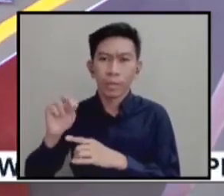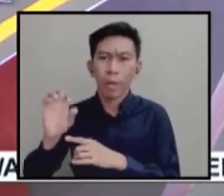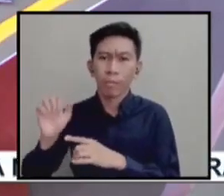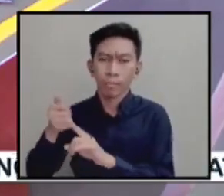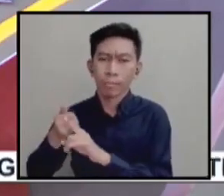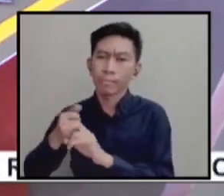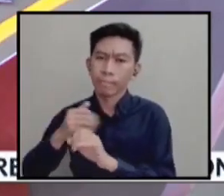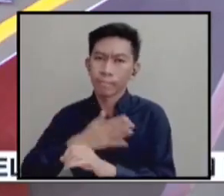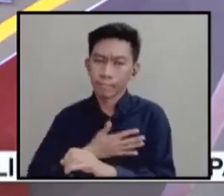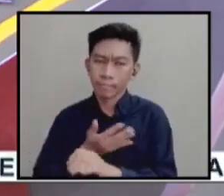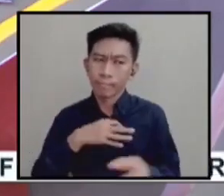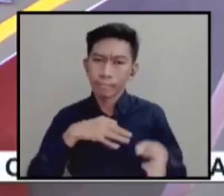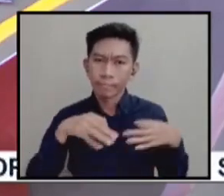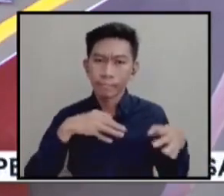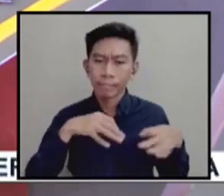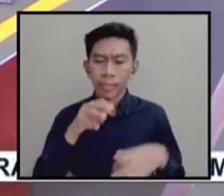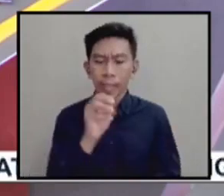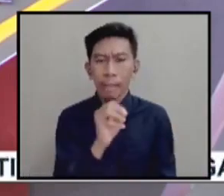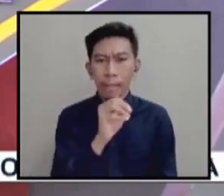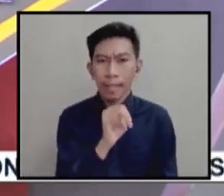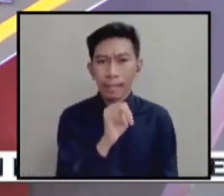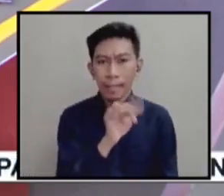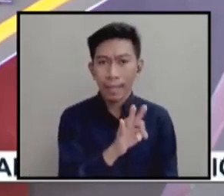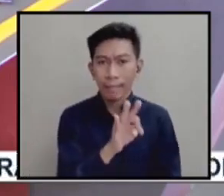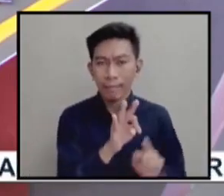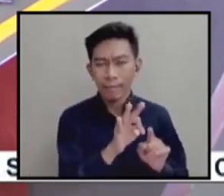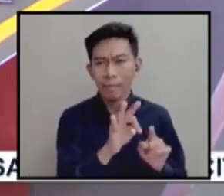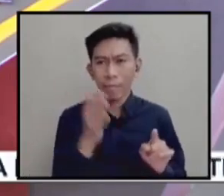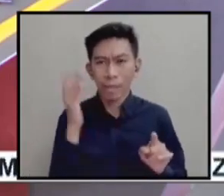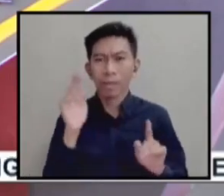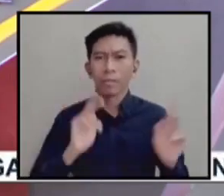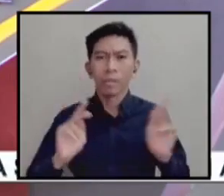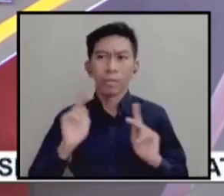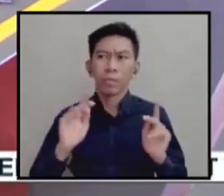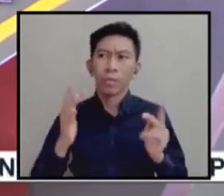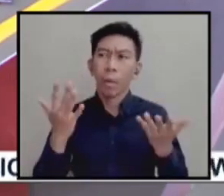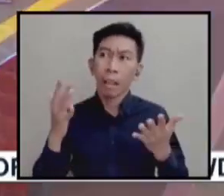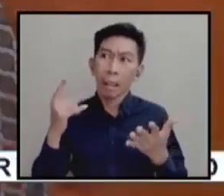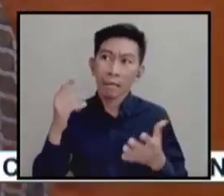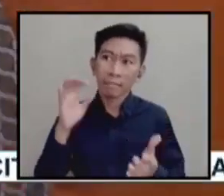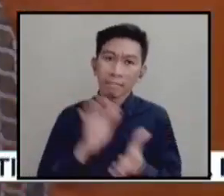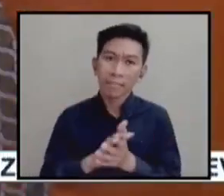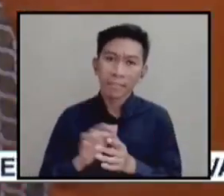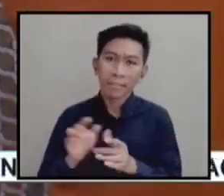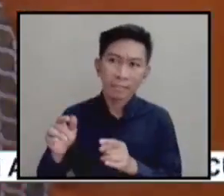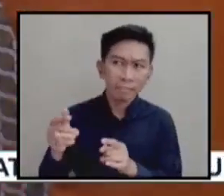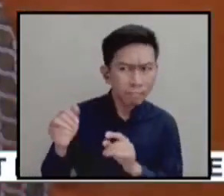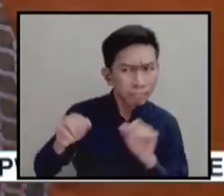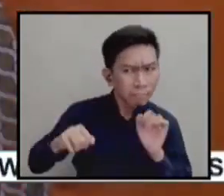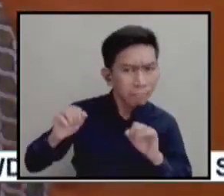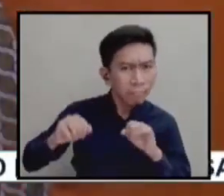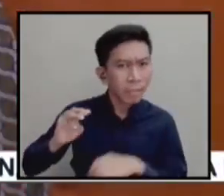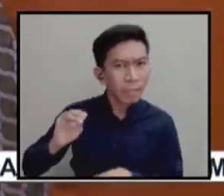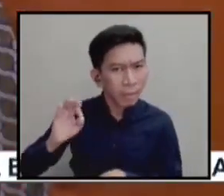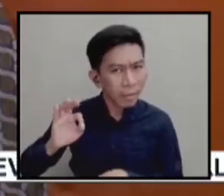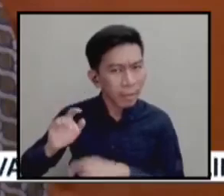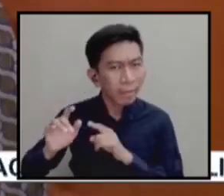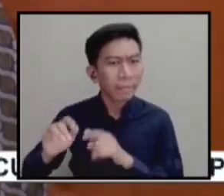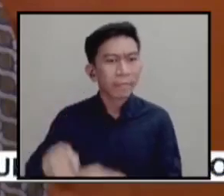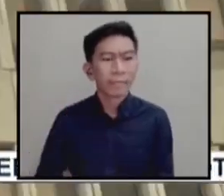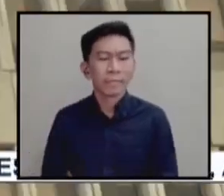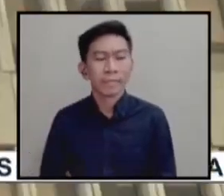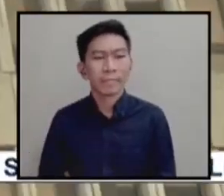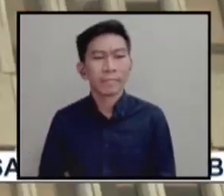Ito ay sa gitna-aniya ng kawalan ng tiwala ng ilang Pilipino sa MIF. Sa isang press chat, sinabi ng kalihim na handa siyang tumanggap